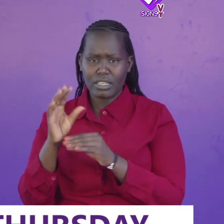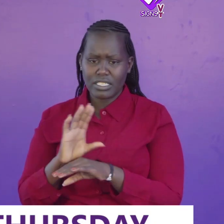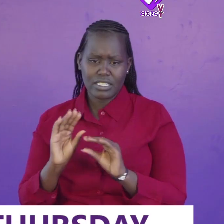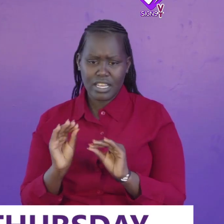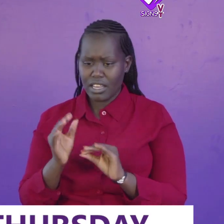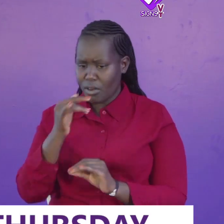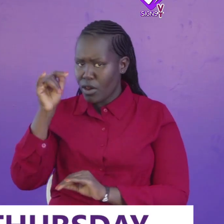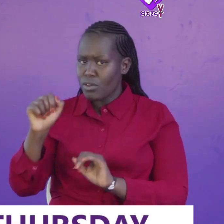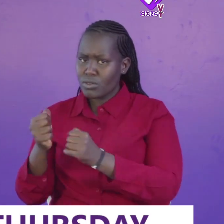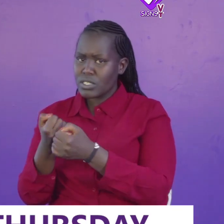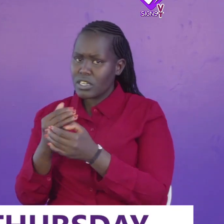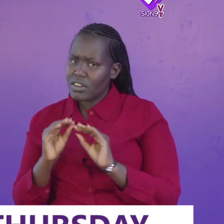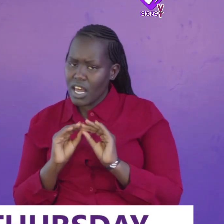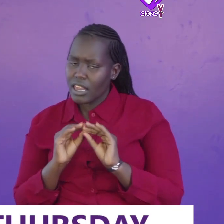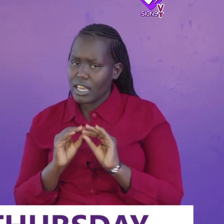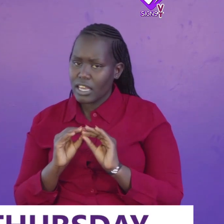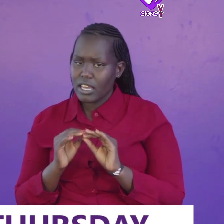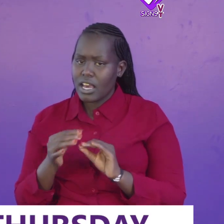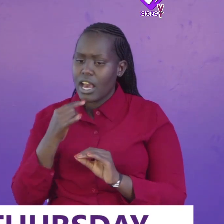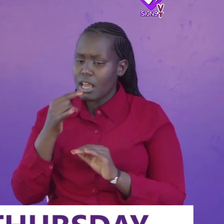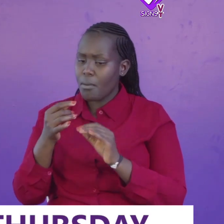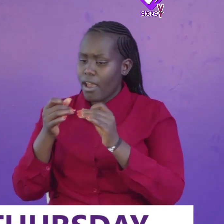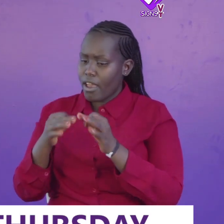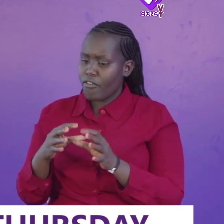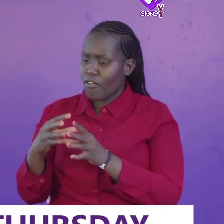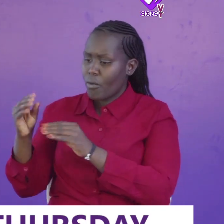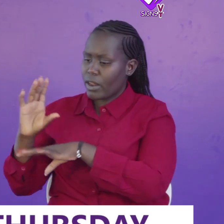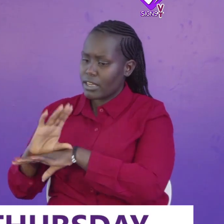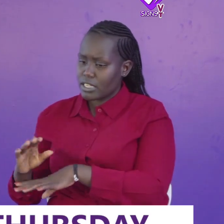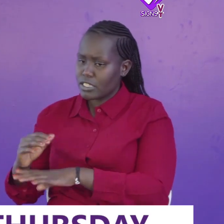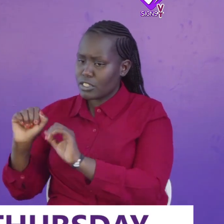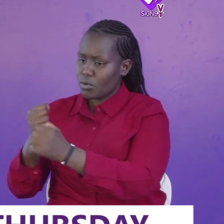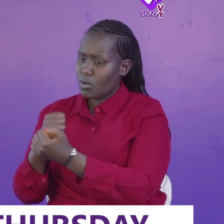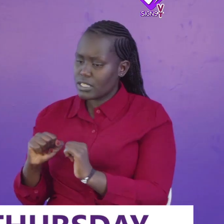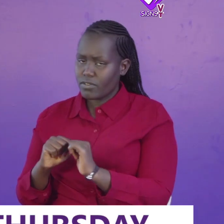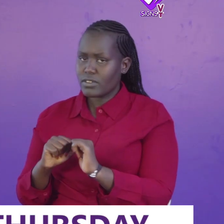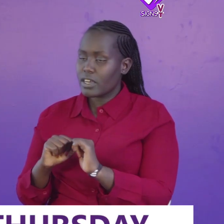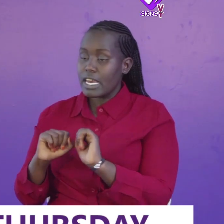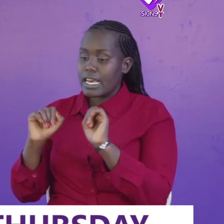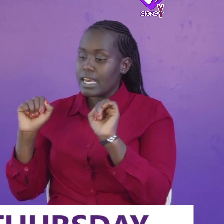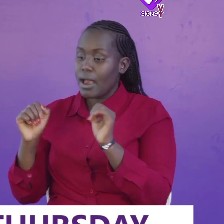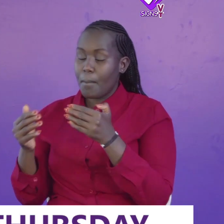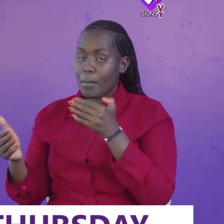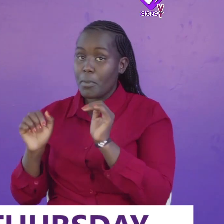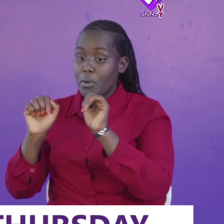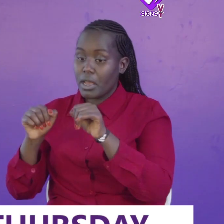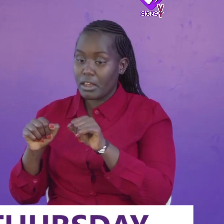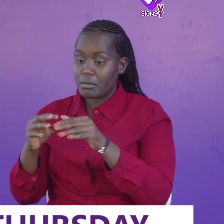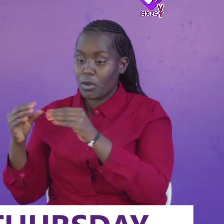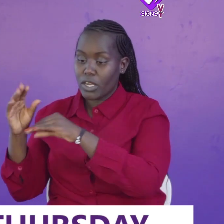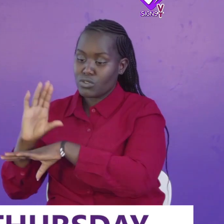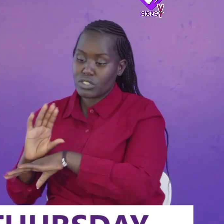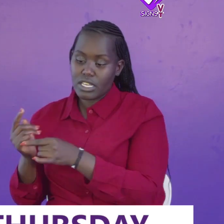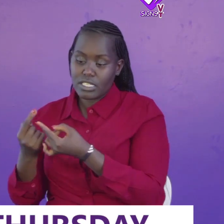kwani hujaokoka?" I'm like, nani alisema kwenda kanisa ndio kuokoka my friend? Unaweza kuwa kwanza mwenye unaenda kanisa ndio sitaki kutaja hiyo